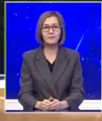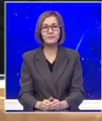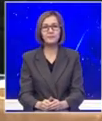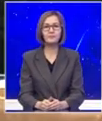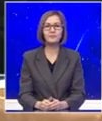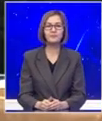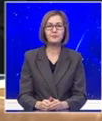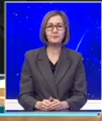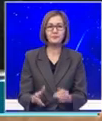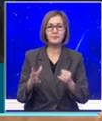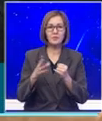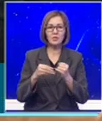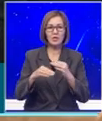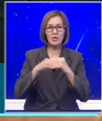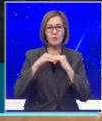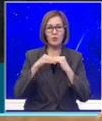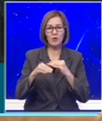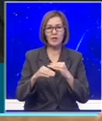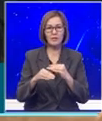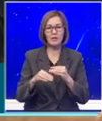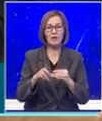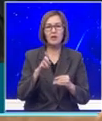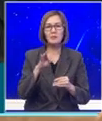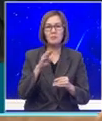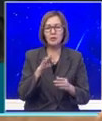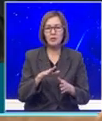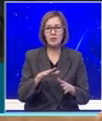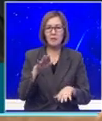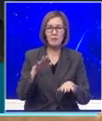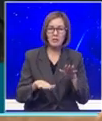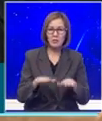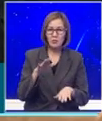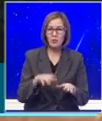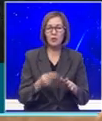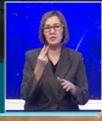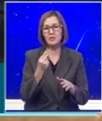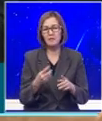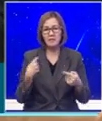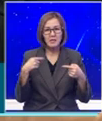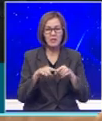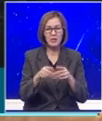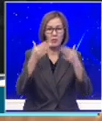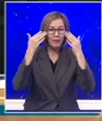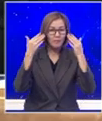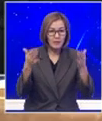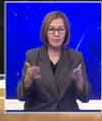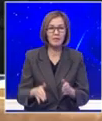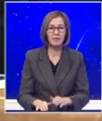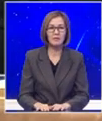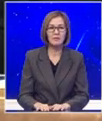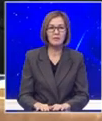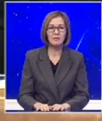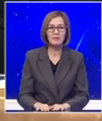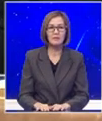адамдар биржаны білмейді, мониторинг ете алмайды. Қандай өнімге қандай сұраныс болады,